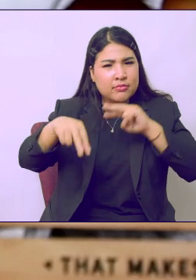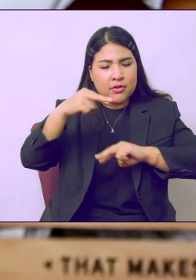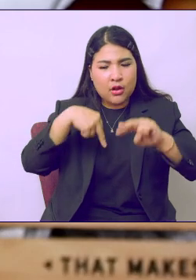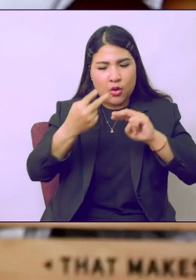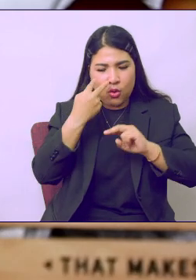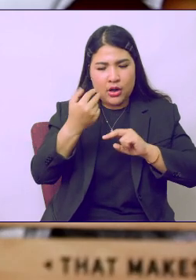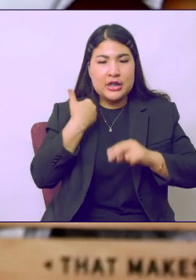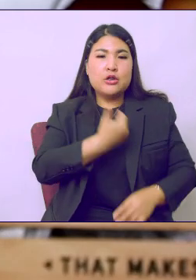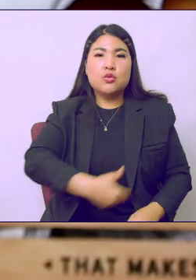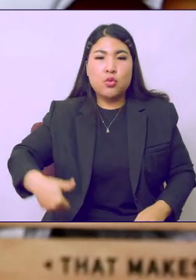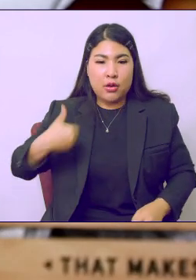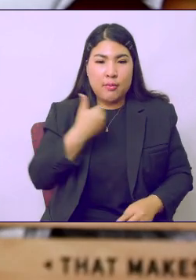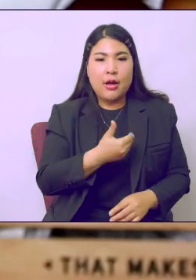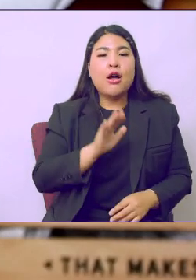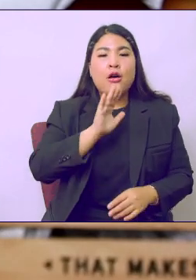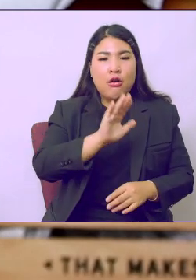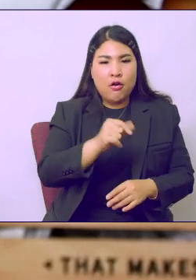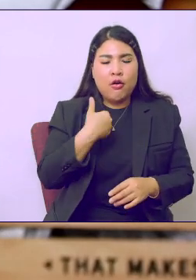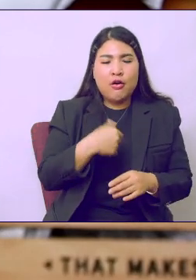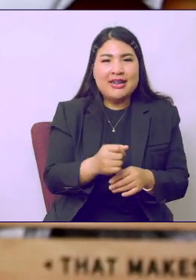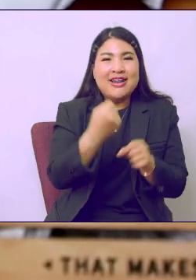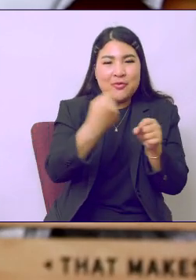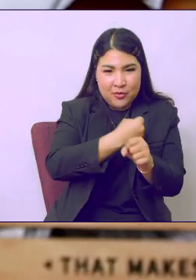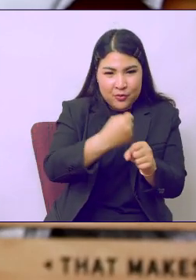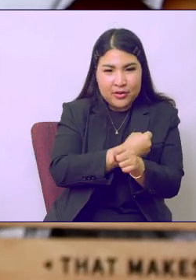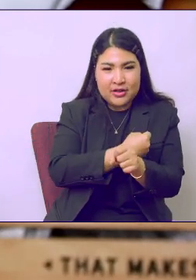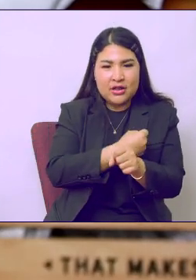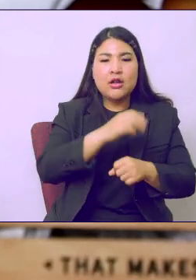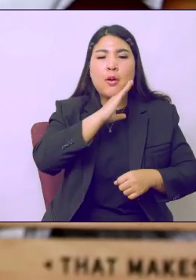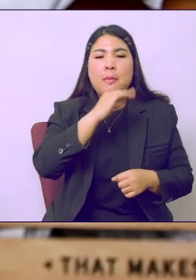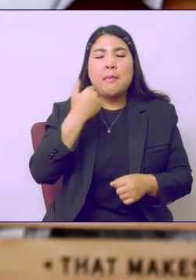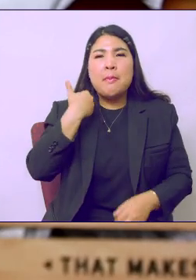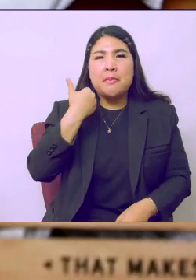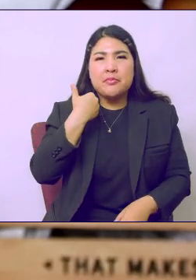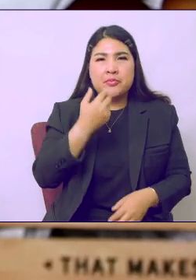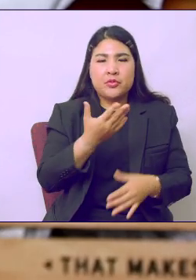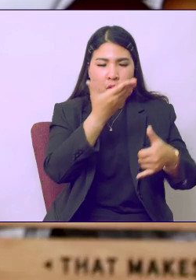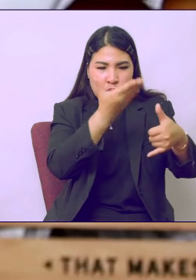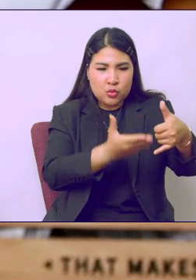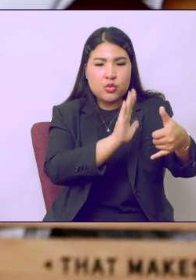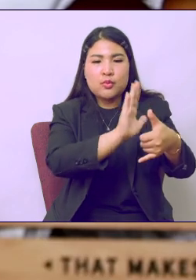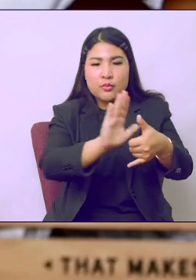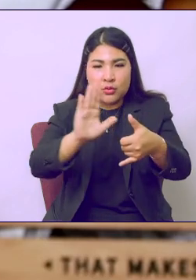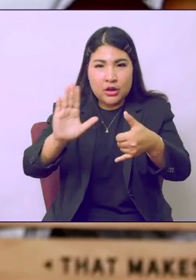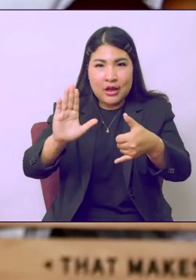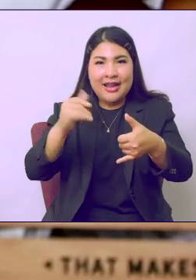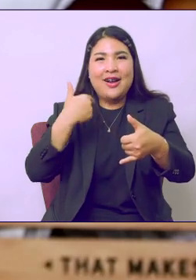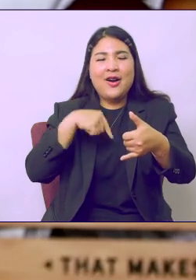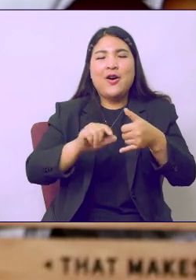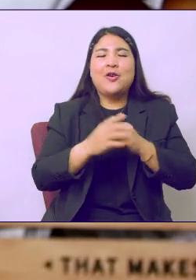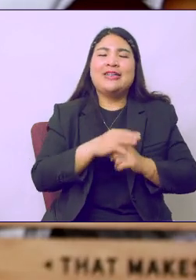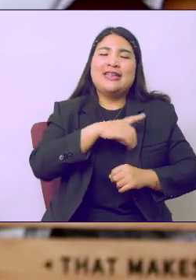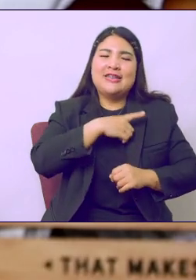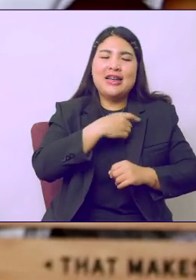เหมาะกับสุขภาพของผู้ฝึกช่วงนั้นเนาะเราก็ต้องดูเคส byเสนะครับก็ยินดีได้มาเจอพวกคุณครู